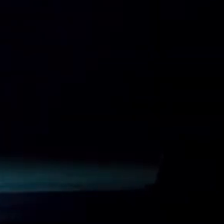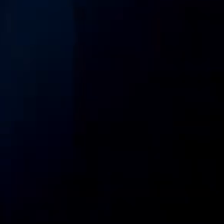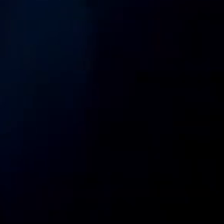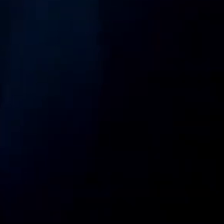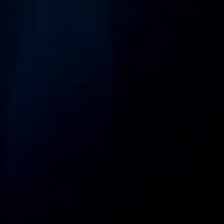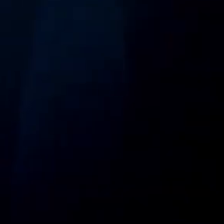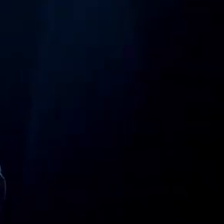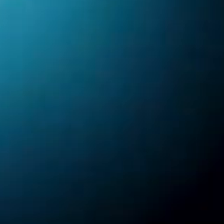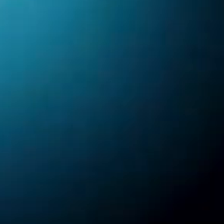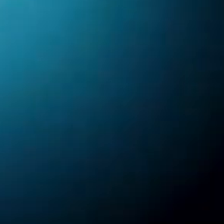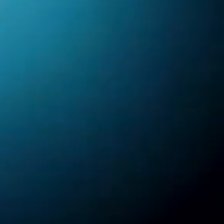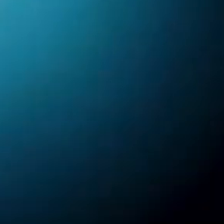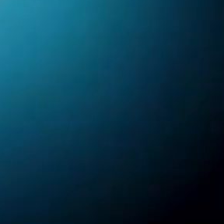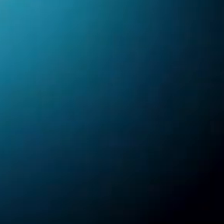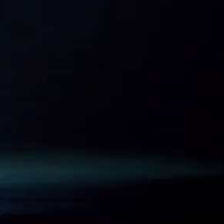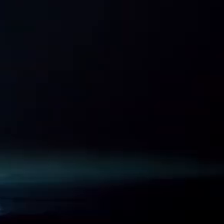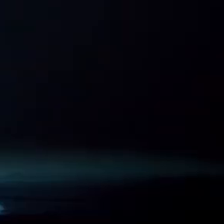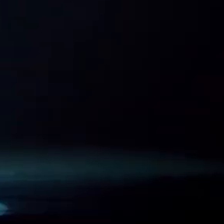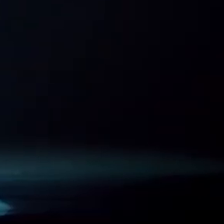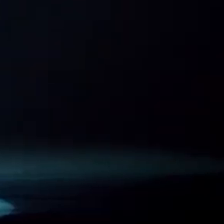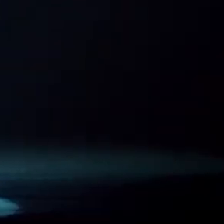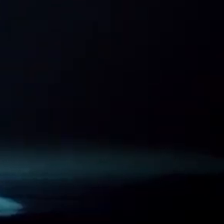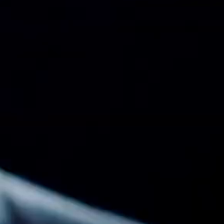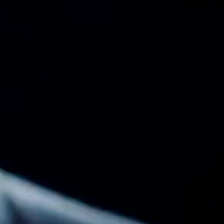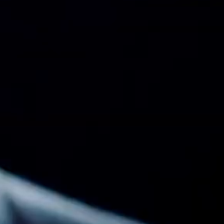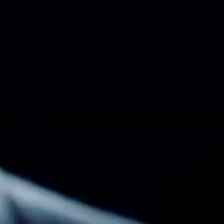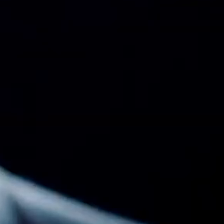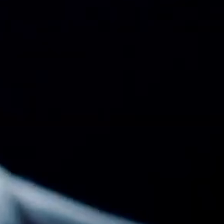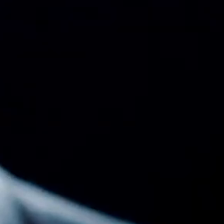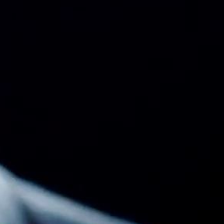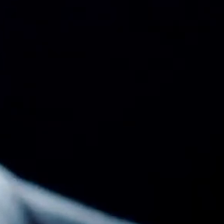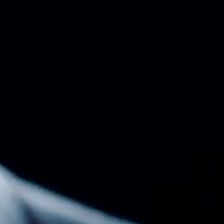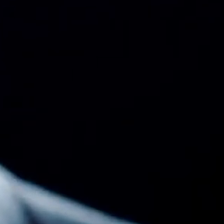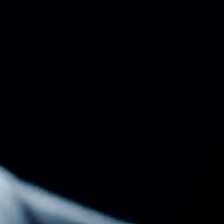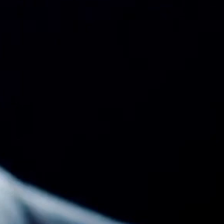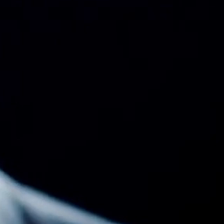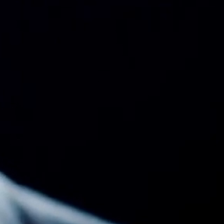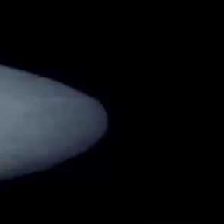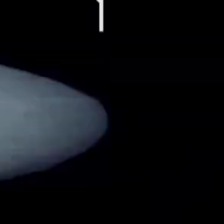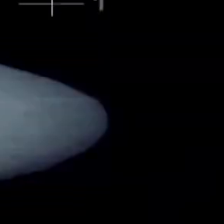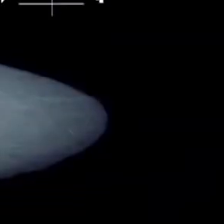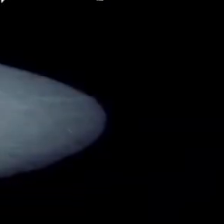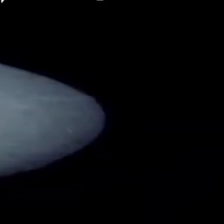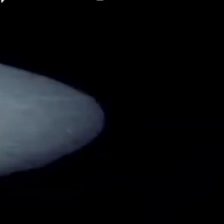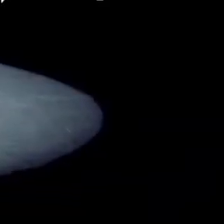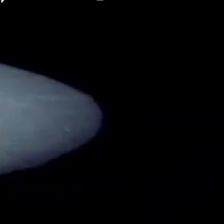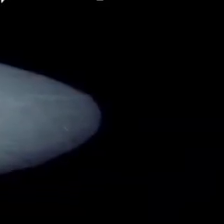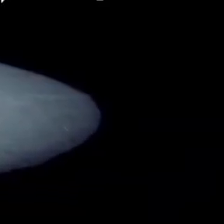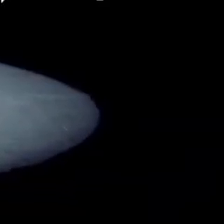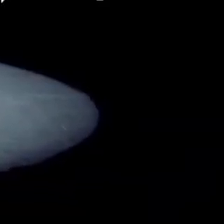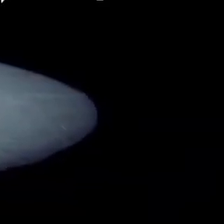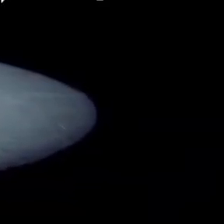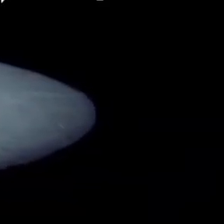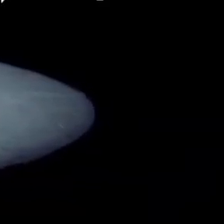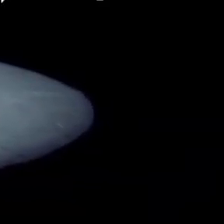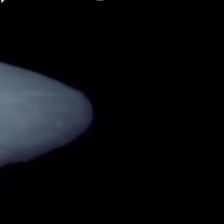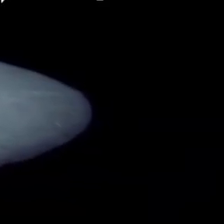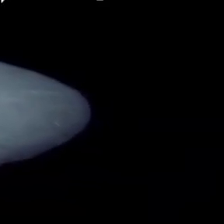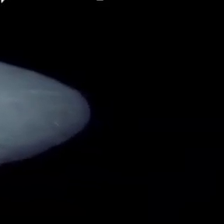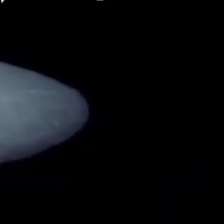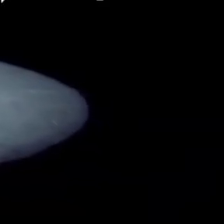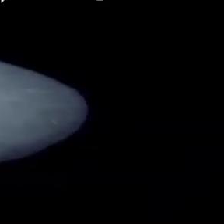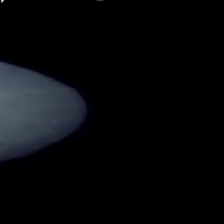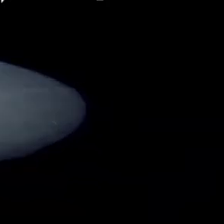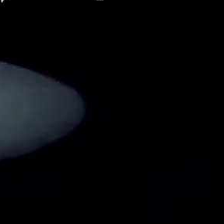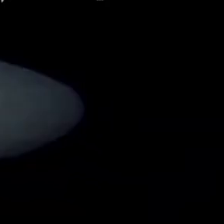în fiecare marți de la 2000 freedom Todoran galben doar la